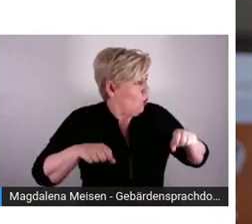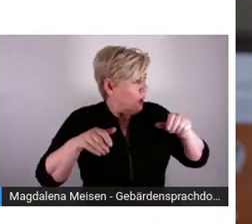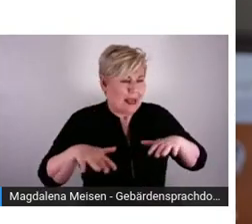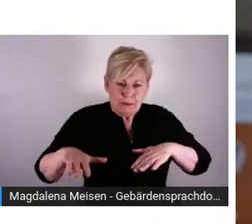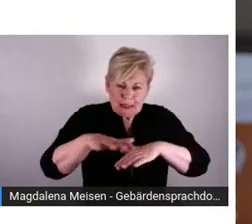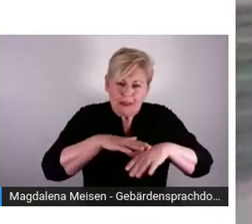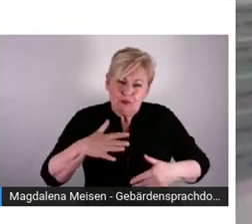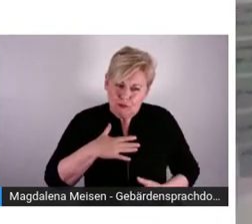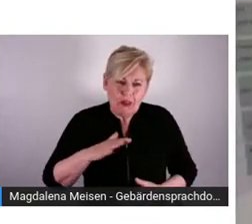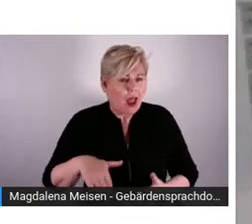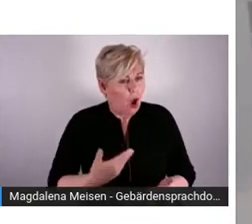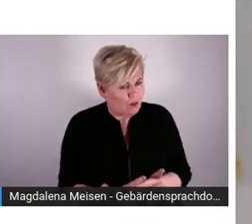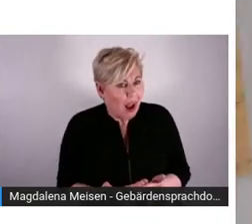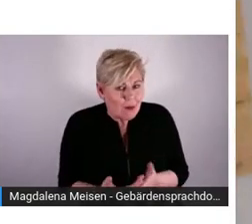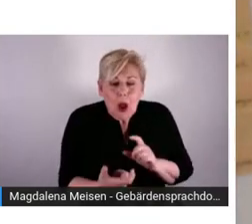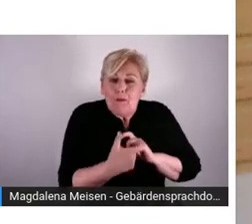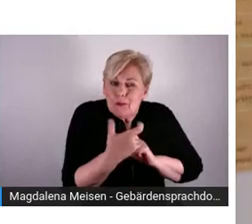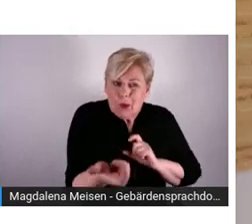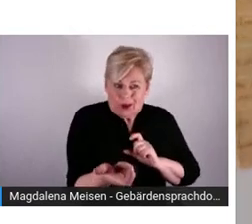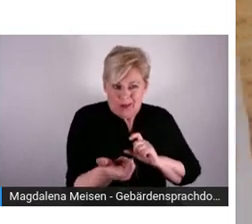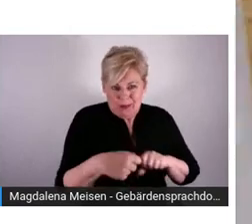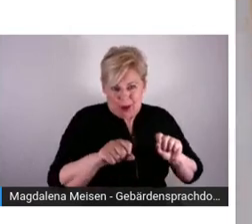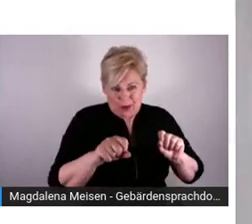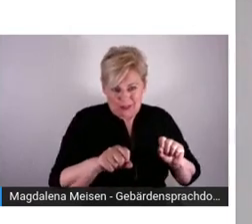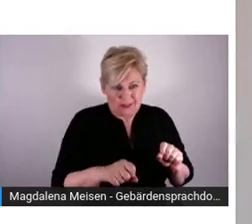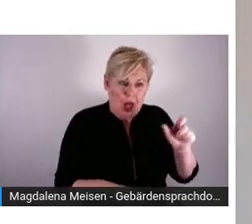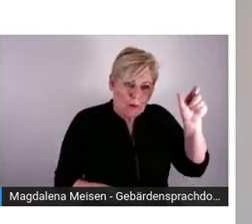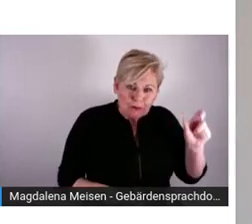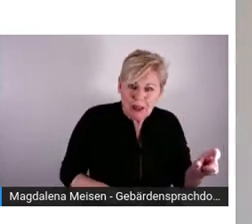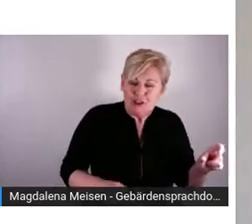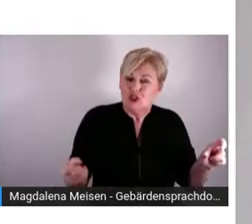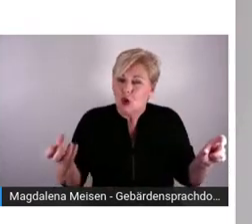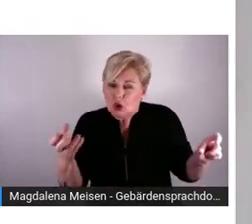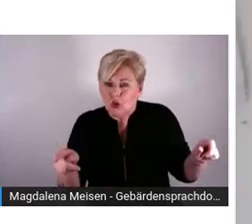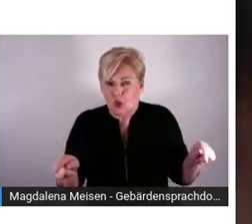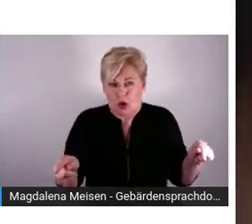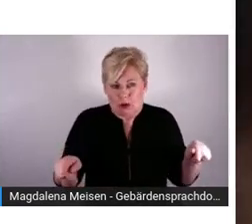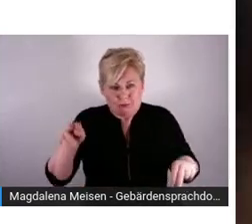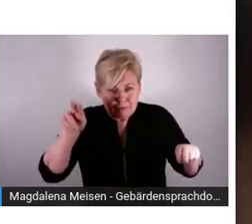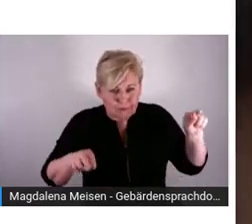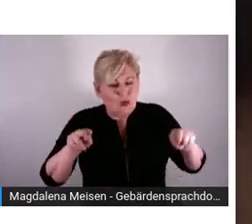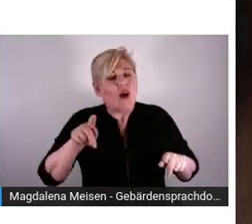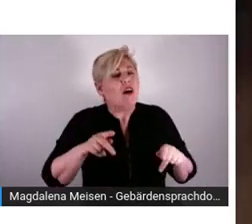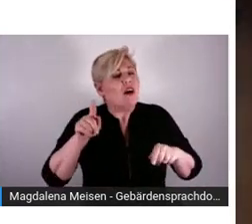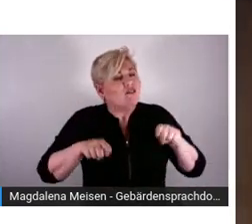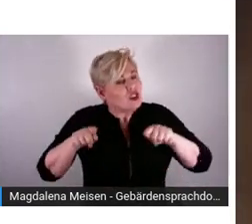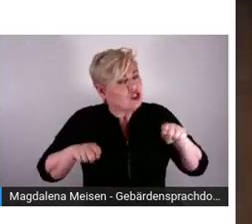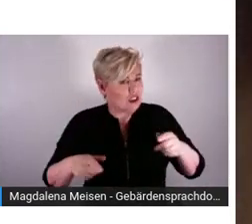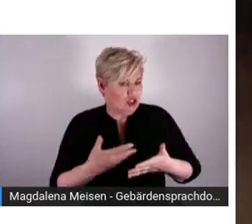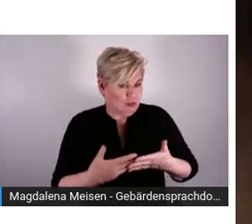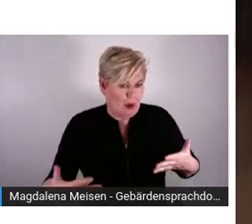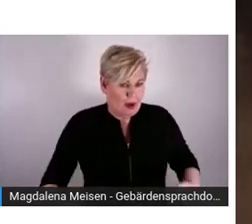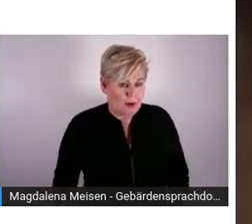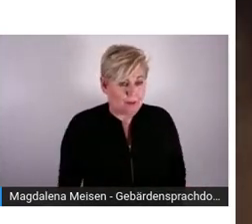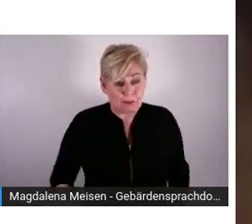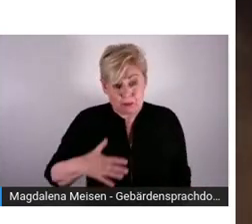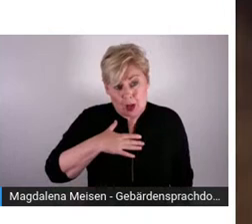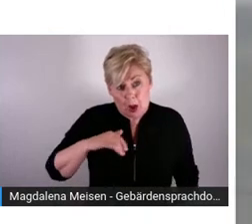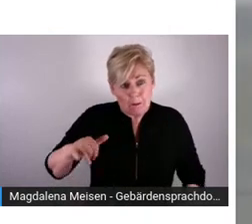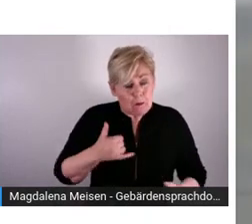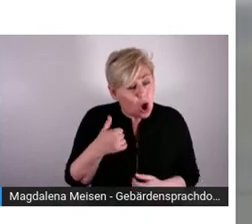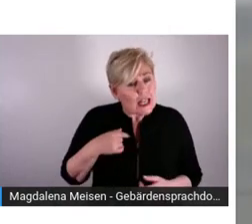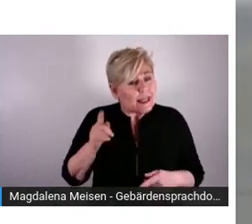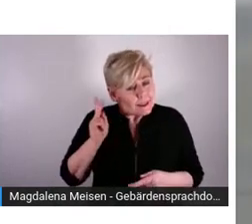Aufgabe ist es, Brücken zu bauen zwischen Menschen, zwischen Kulturen, zwischen verschiedenen Sprachen. Unser Projekt richtet sich gezielt